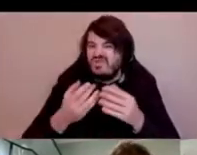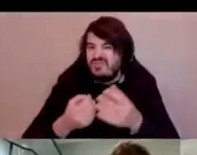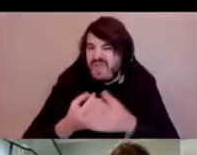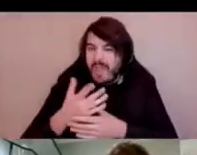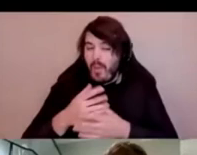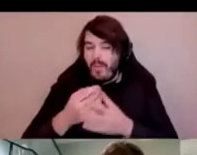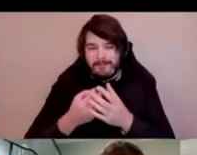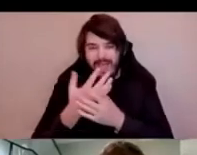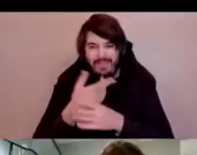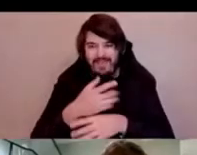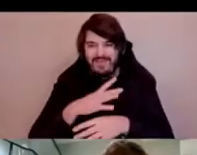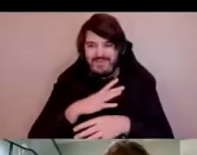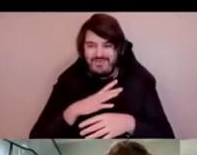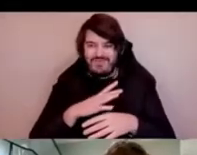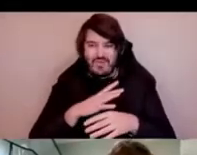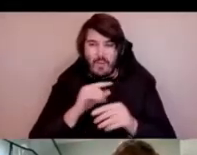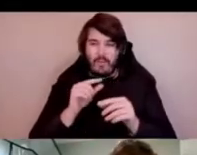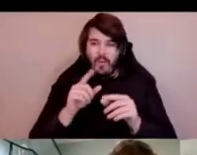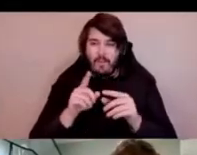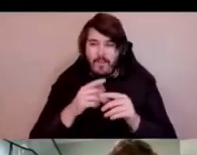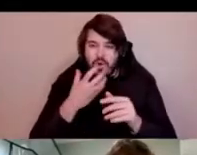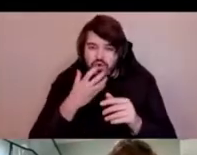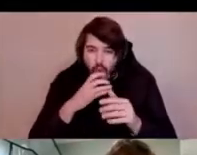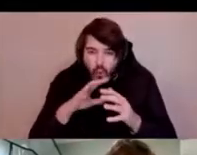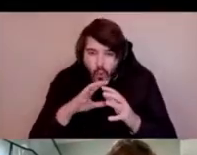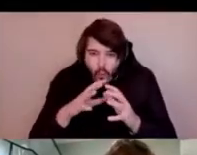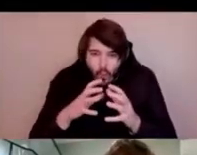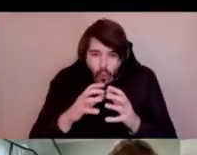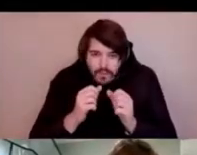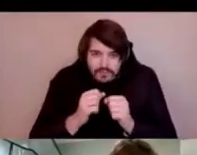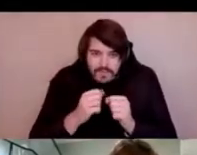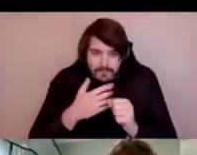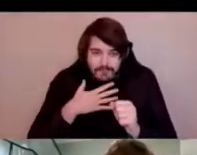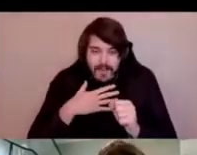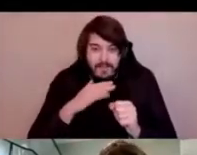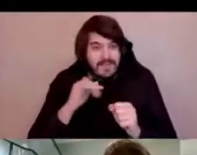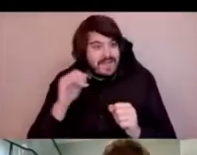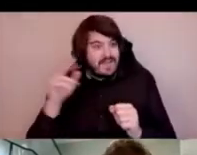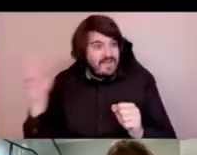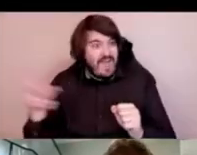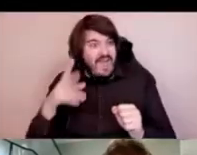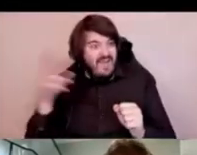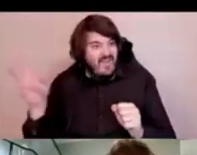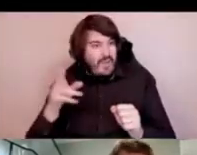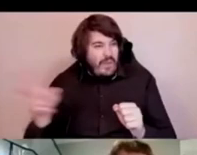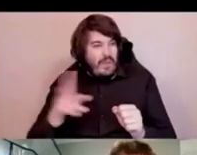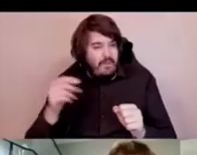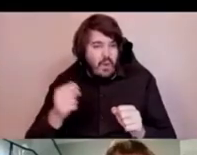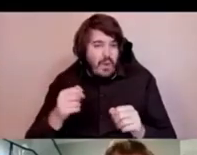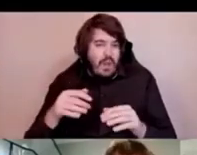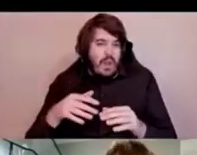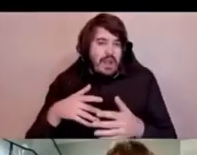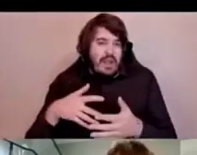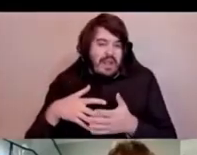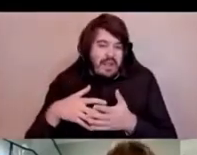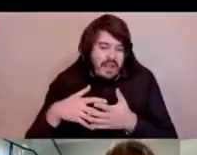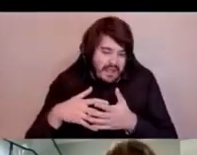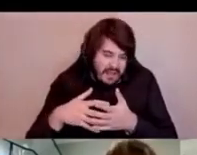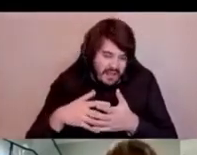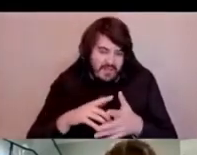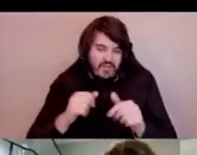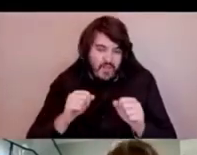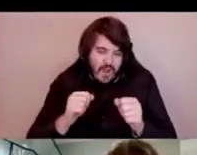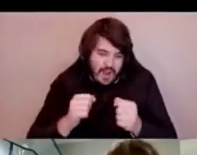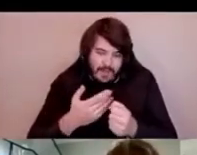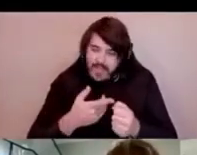qu'une plante, elle a comme une petite poche de chaleur naturelle. Puis là, si le vent, il passe toujours dedans, ça peut affaiblir notre plant, puis peut-être